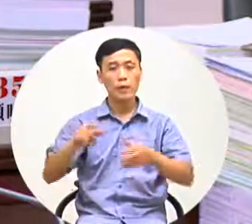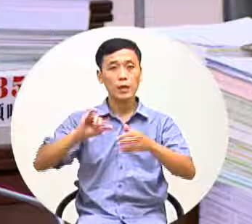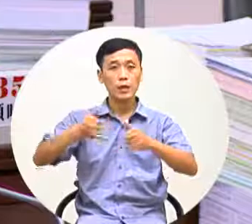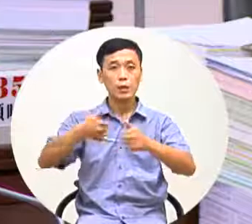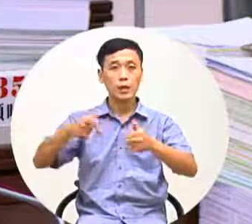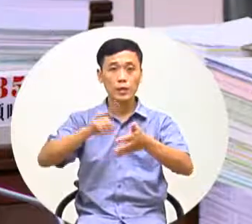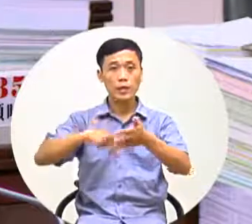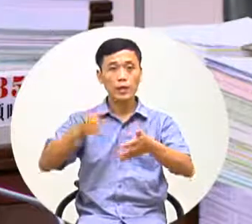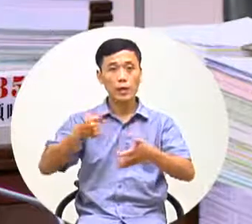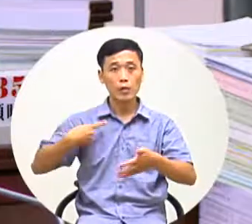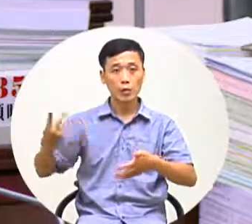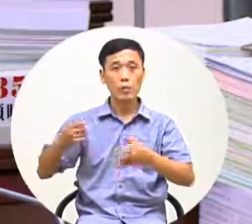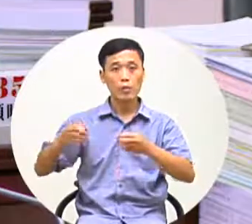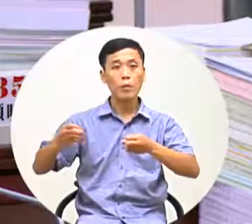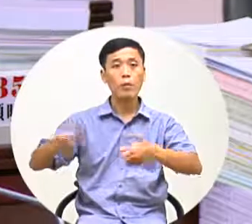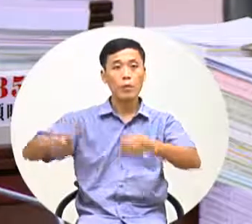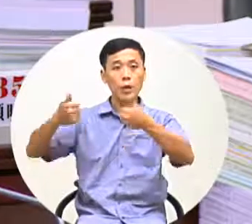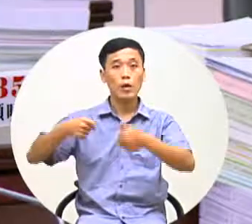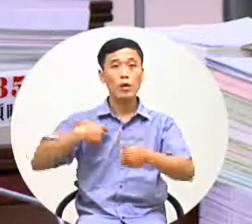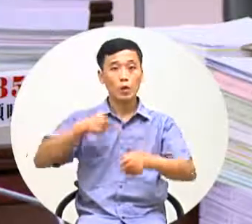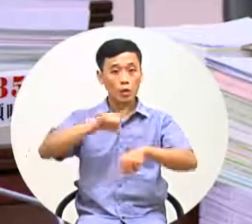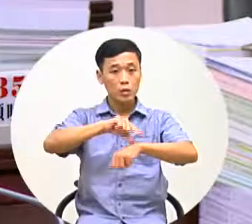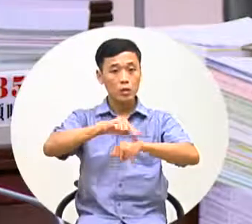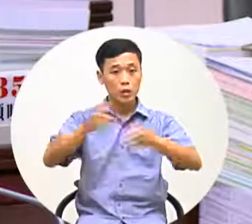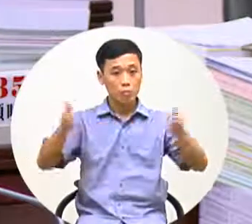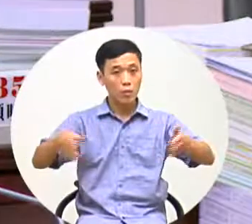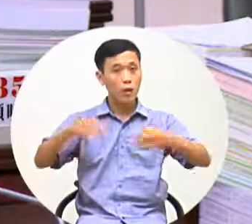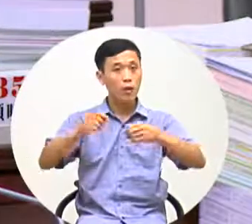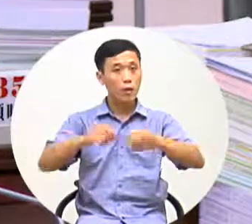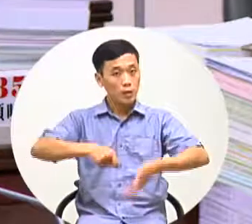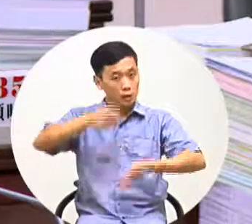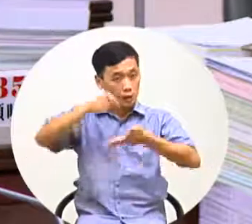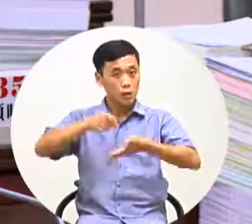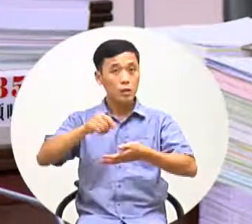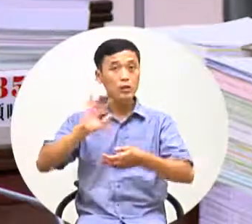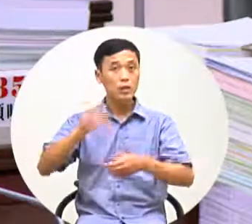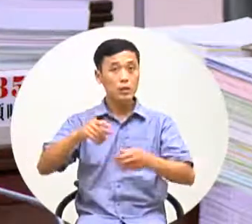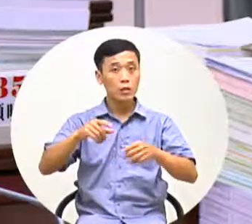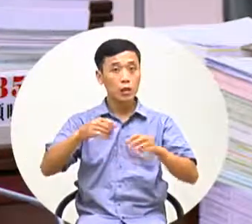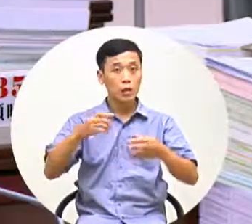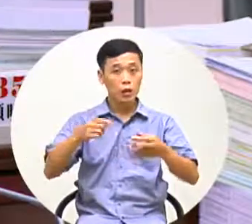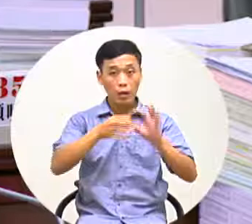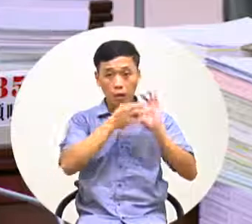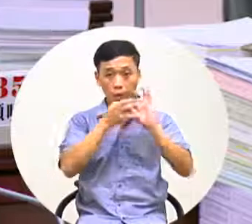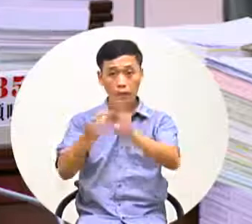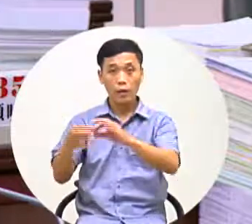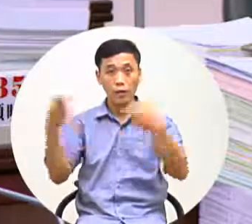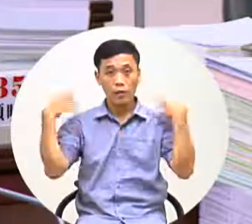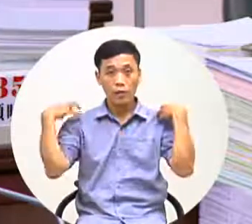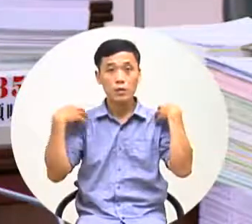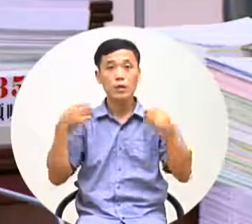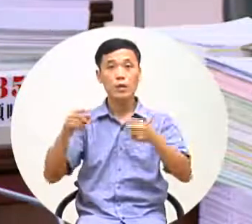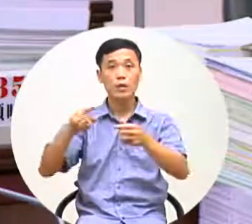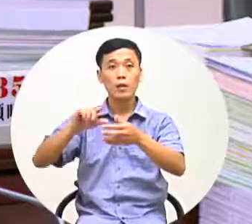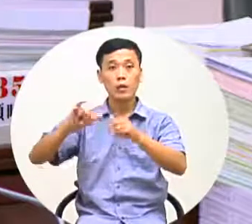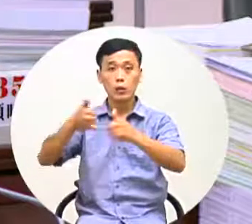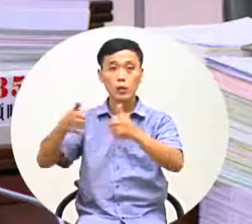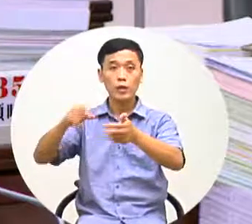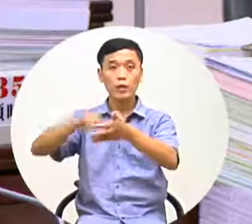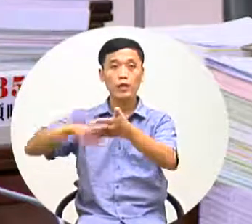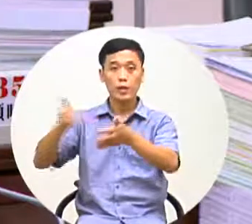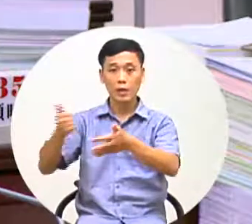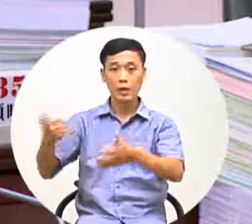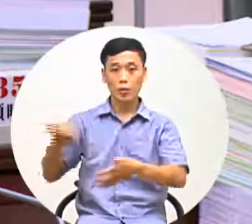在我的时间内质询哦，但是那个连带责任哦，警方中一起啦。哦，这剩我两个作为服务啦，袂使我才主